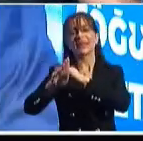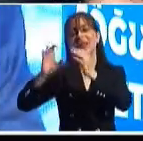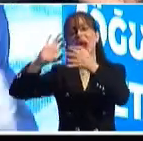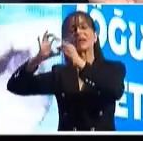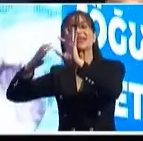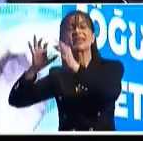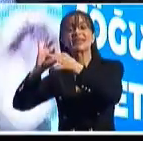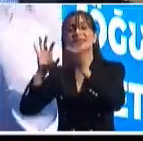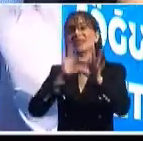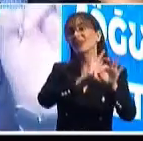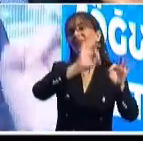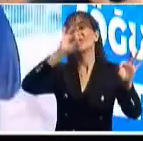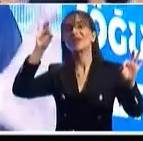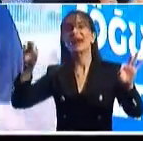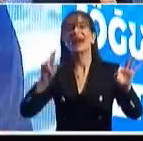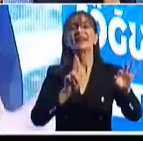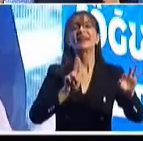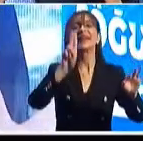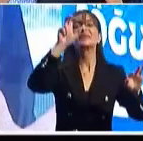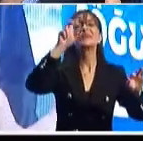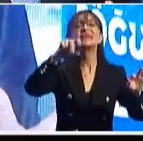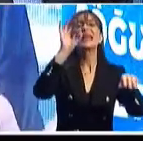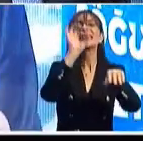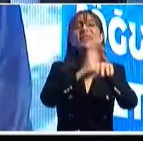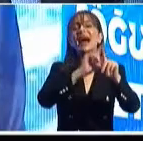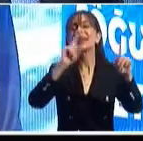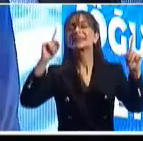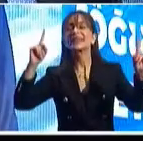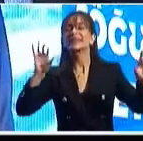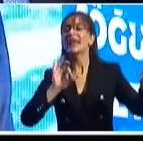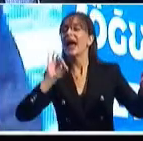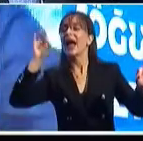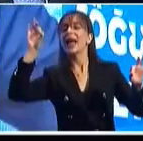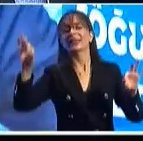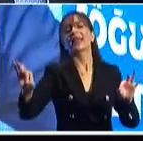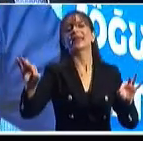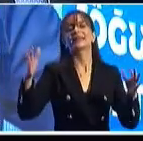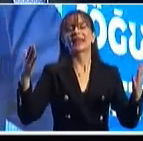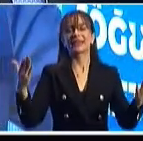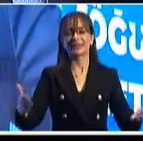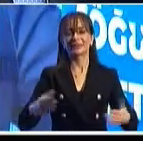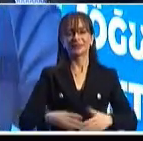tam 78 dakikada ulaşacak. 78 dakikada.